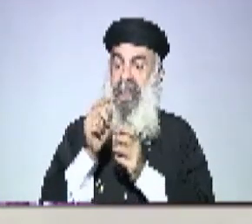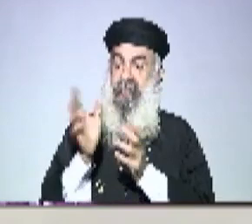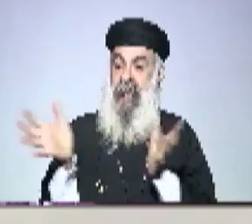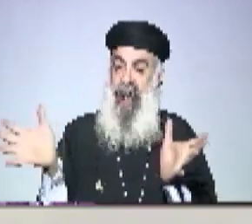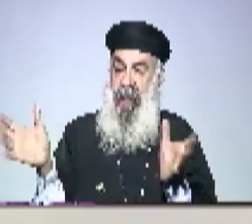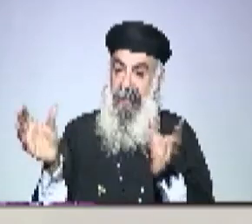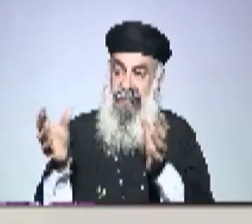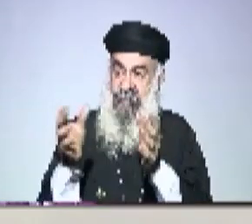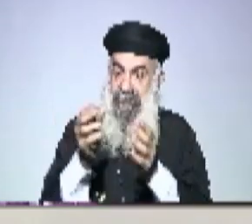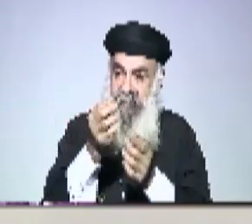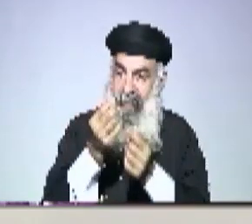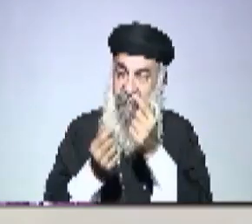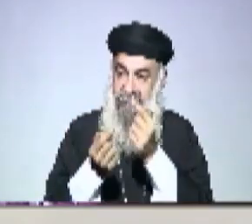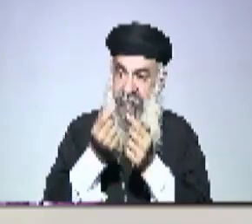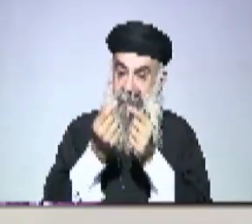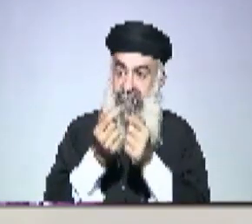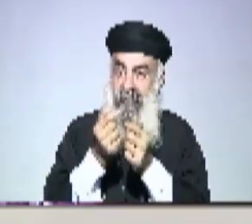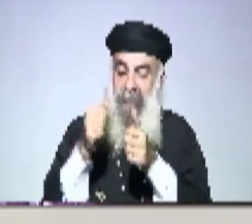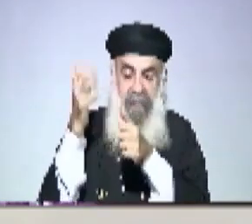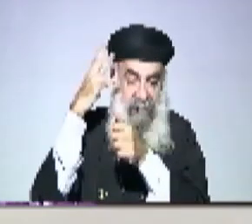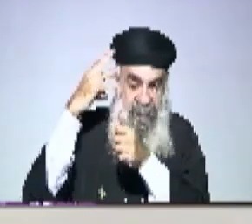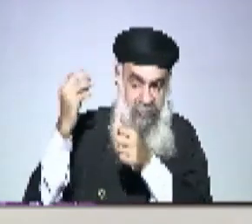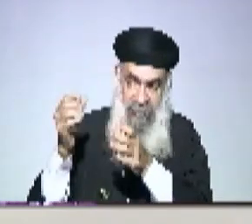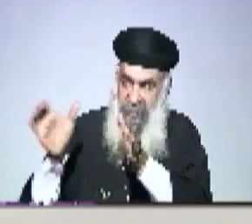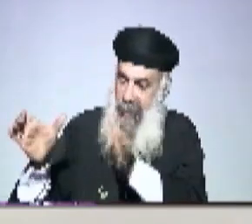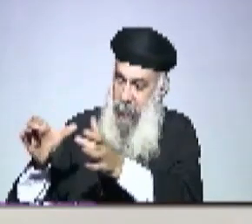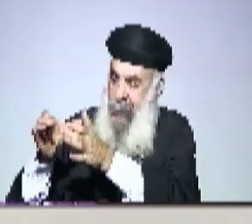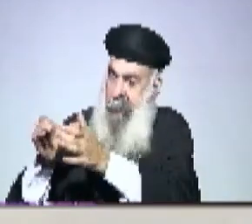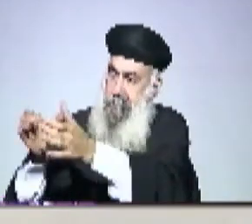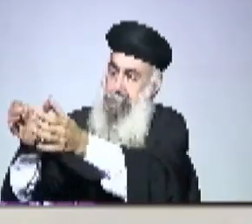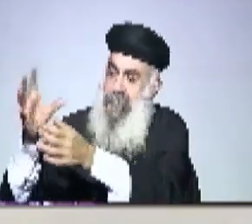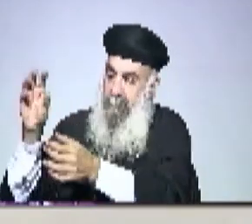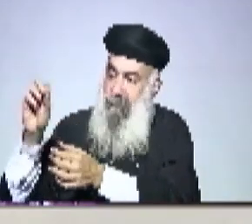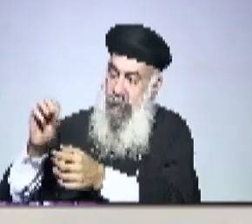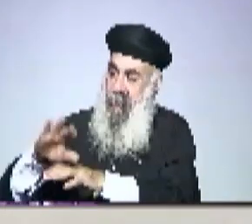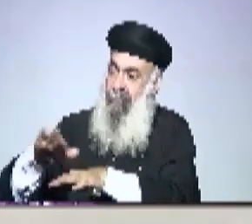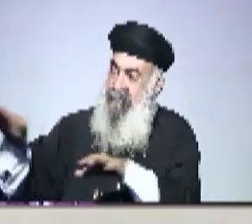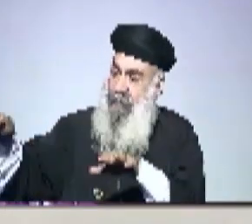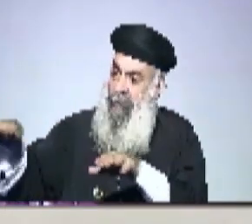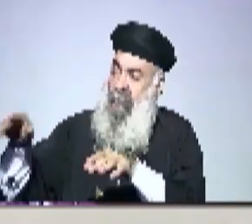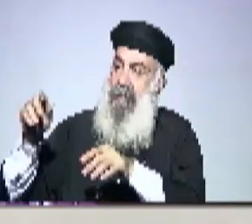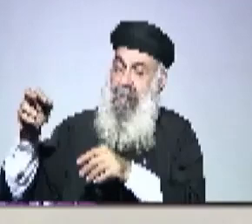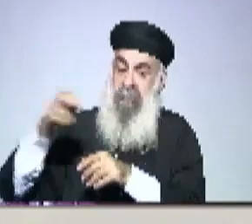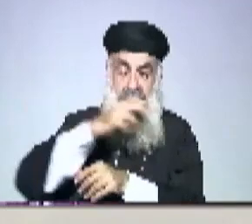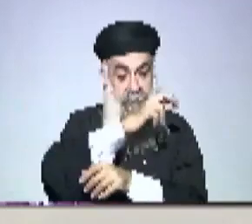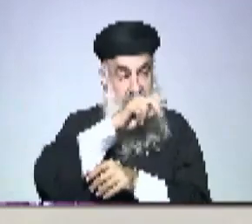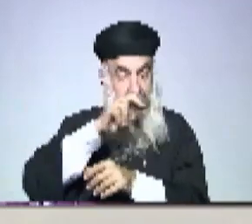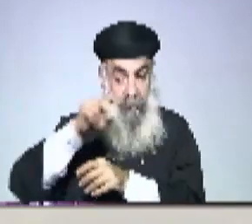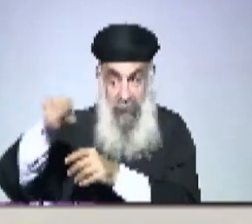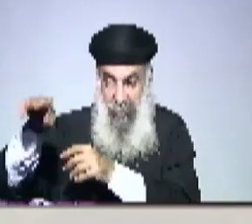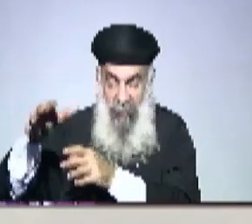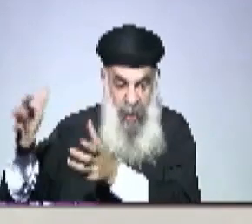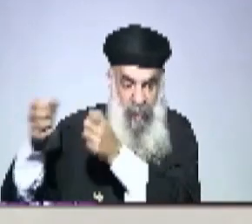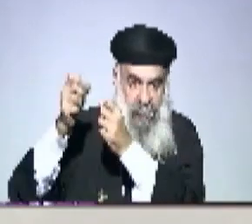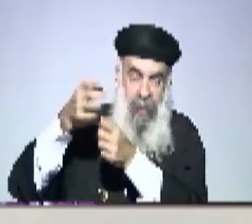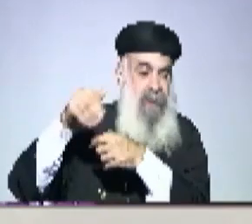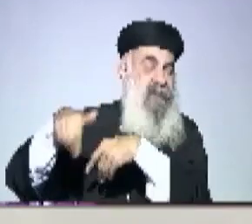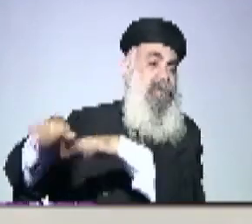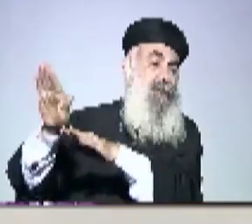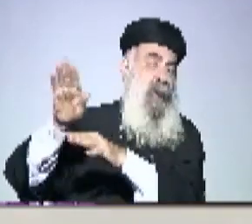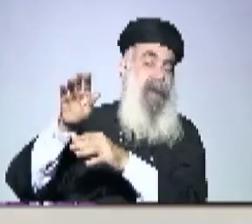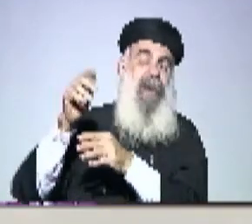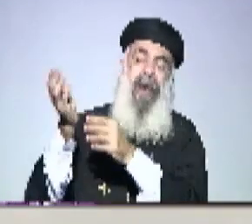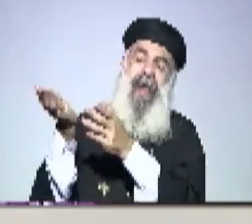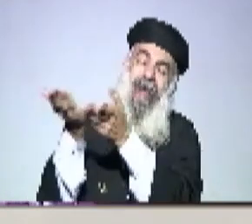حقلك ونسيت حزمه في الحقل فلا ترجع لتاخذه سيبها بقى للغريب